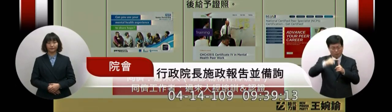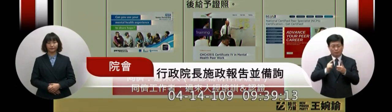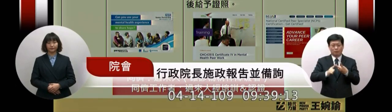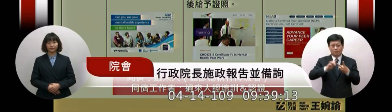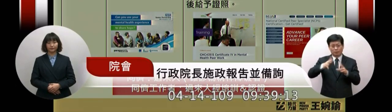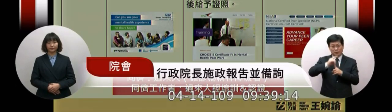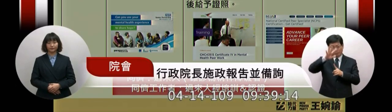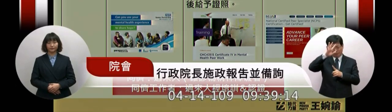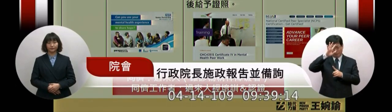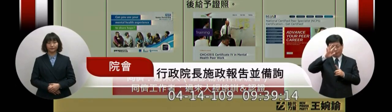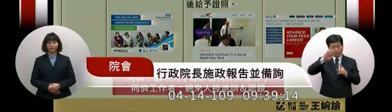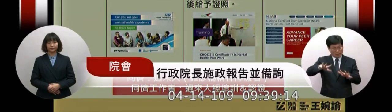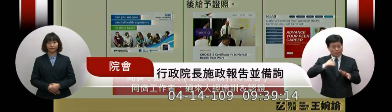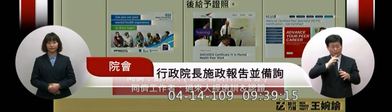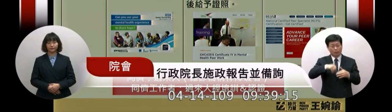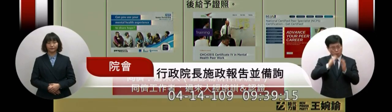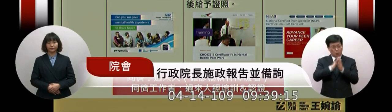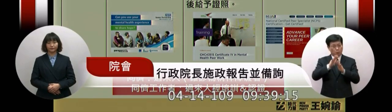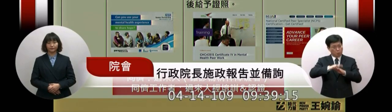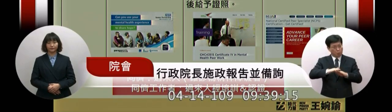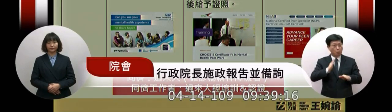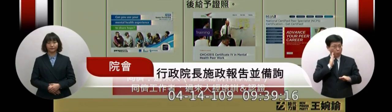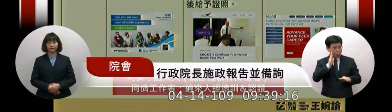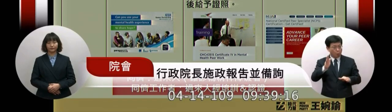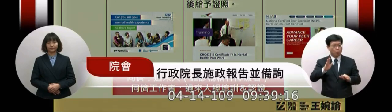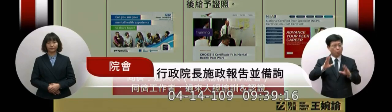碍者，他现在已经到一个比较稳定的期限